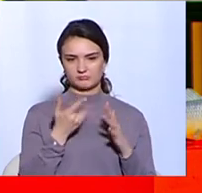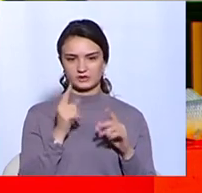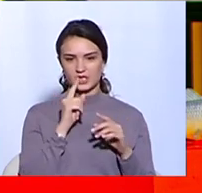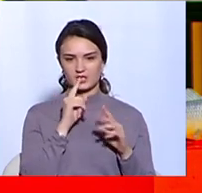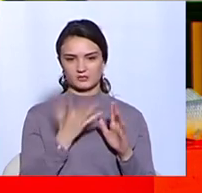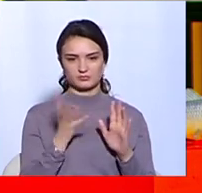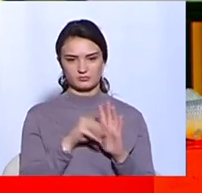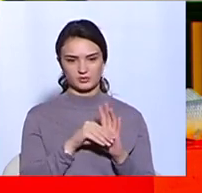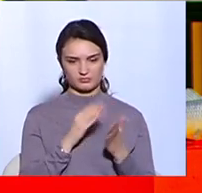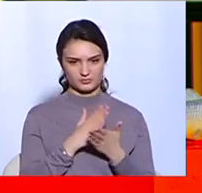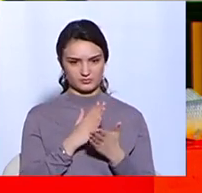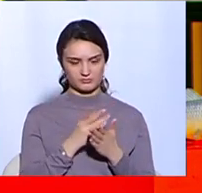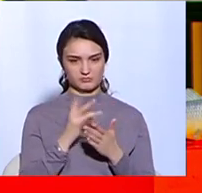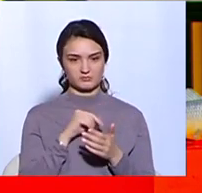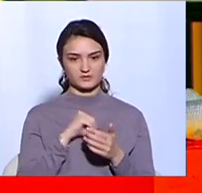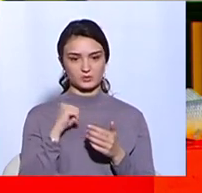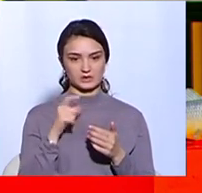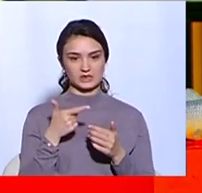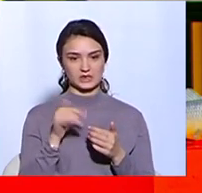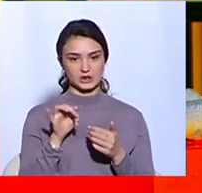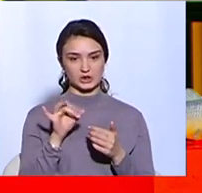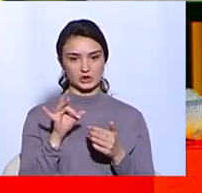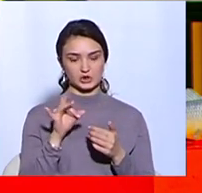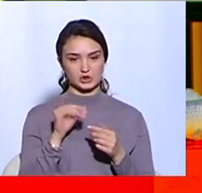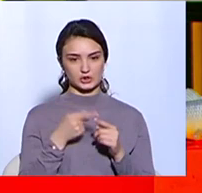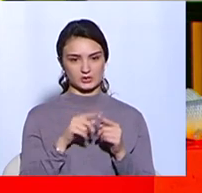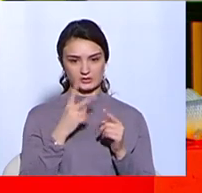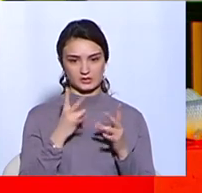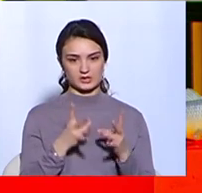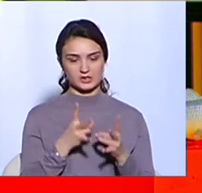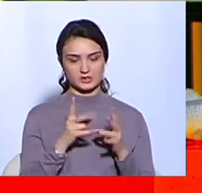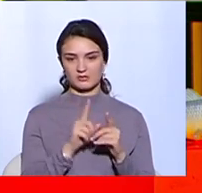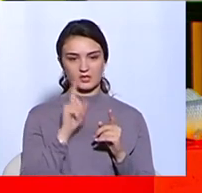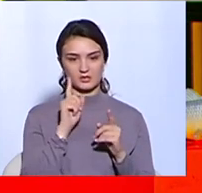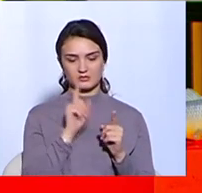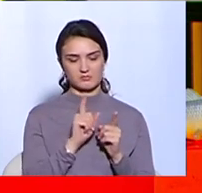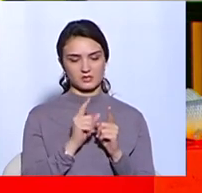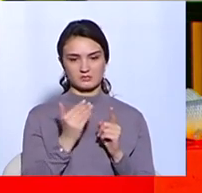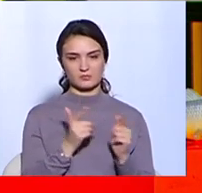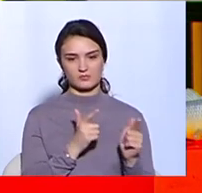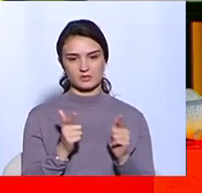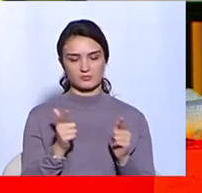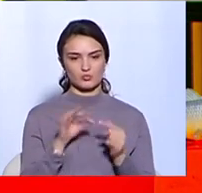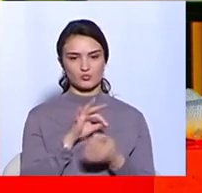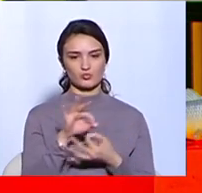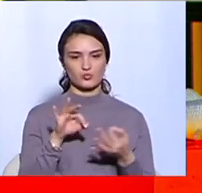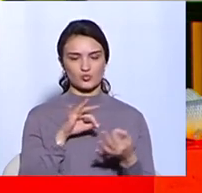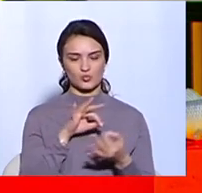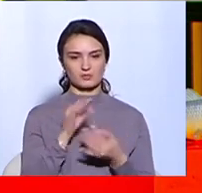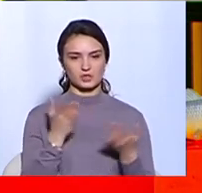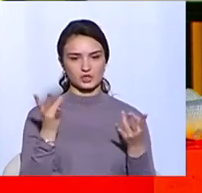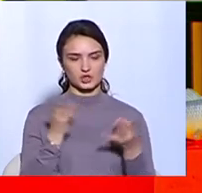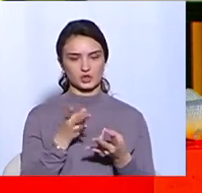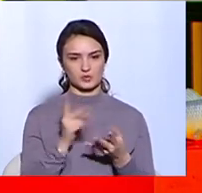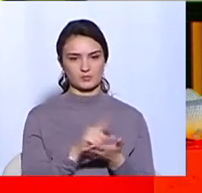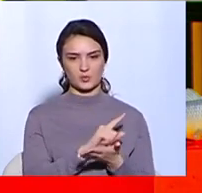სალათების შემადგენლობაში. მაგრამ თავად გირჩის, როგორი ქორფაც არ უნდა იყოს და ახალგაზრდა, მისგან მომზადებული მურაბის საჭიროებას